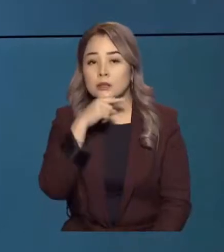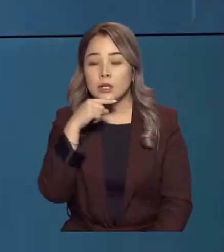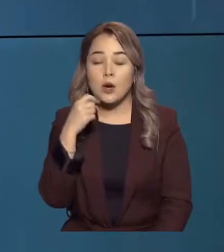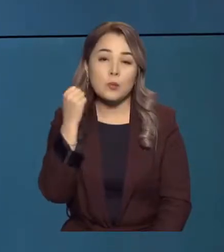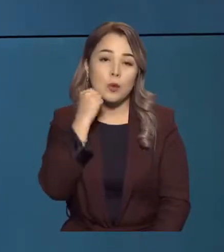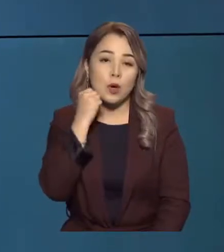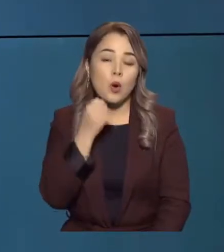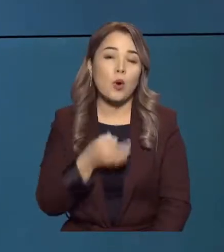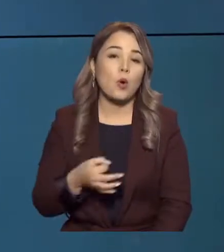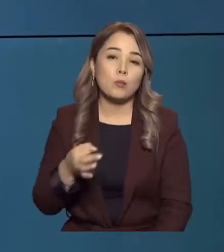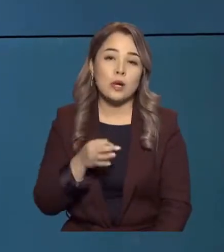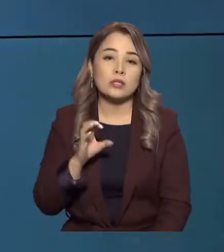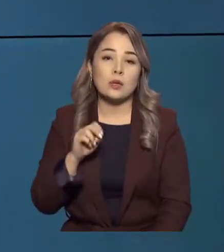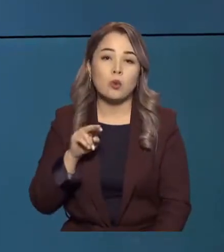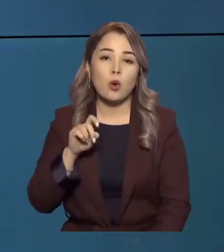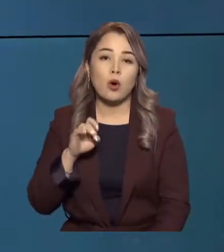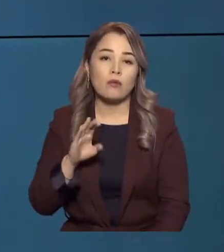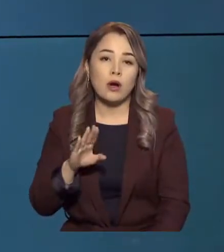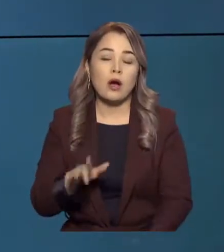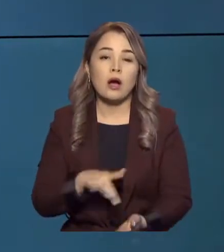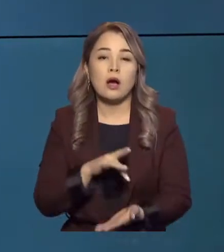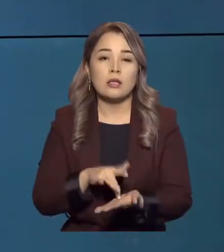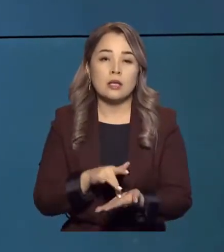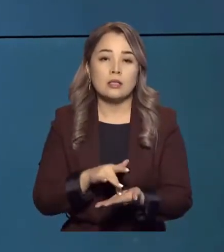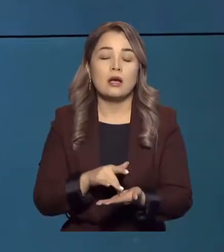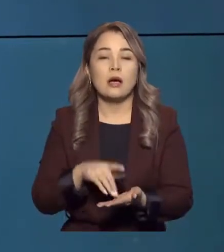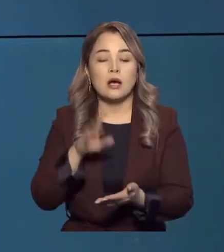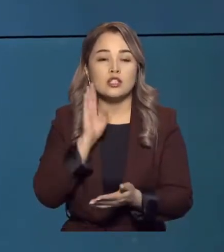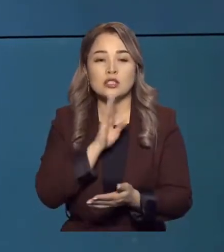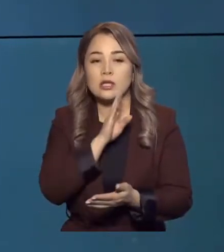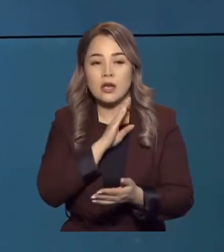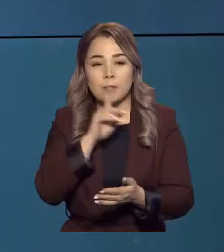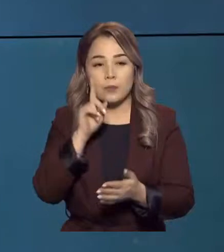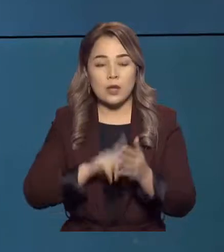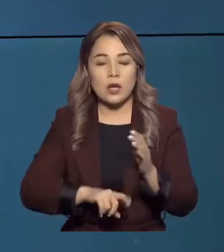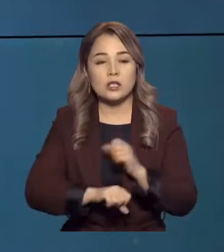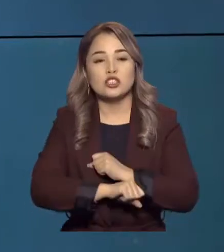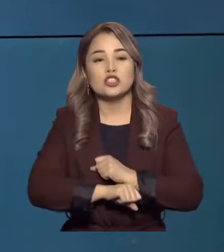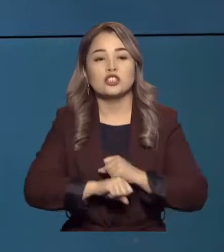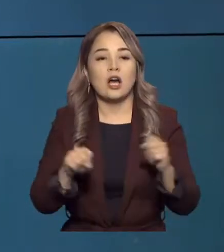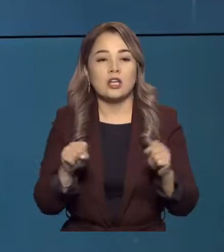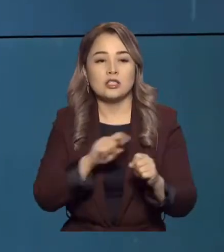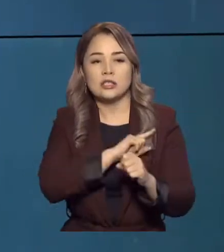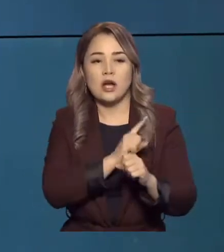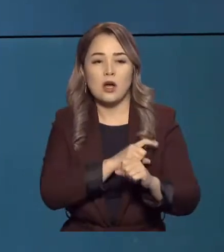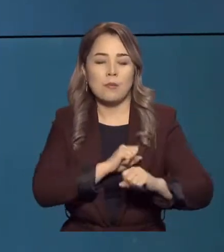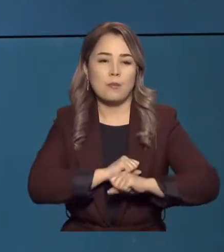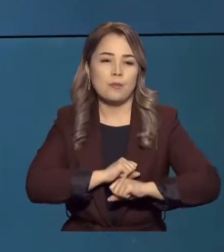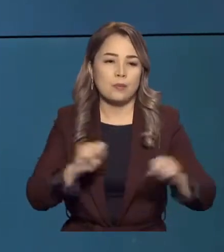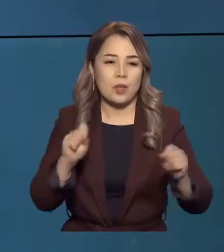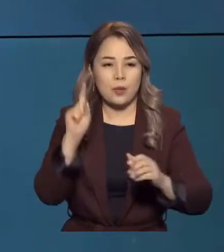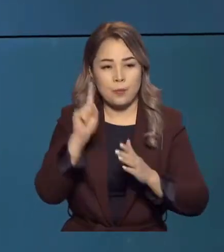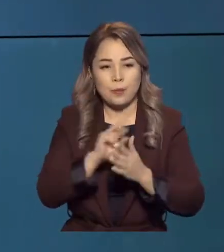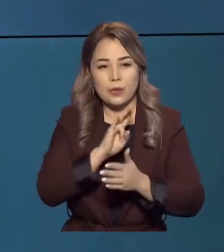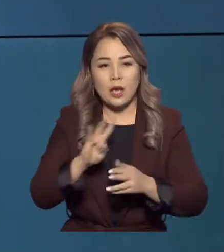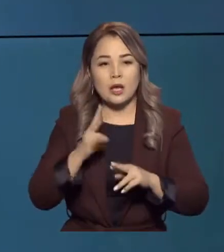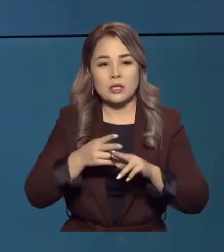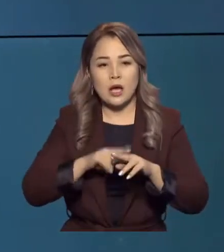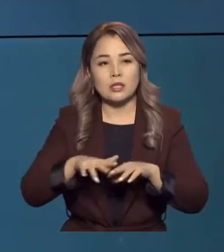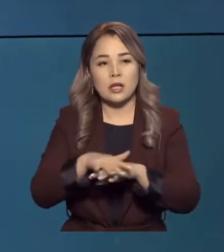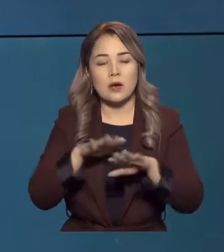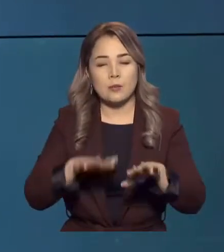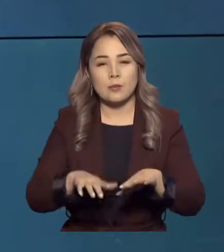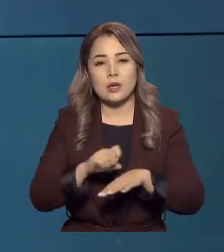Ресейде Мәскеу облысының Серпухов қаласындағы елдер ғибадатханасында күшті жарылыс болды. Бомбаны православтық классикалық